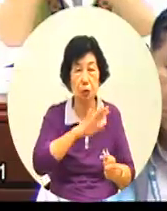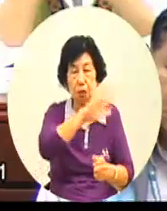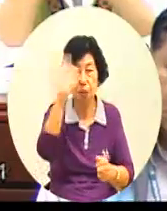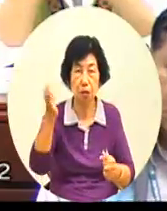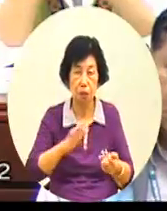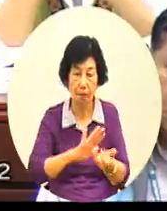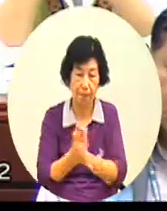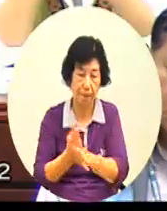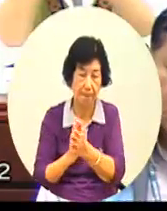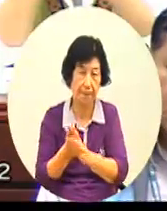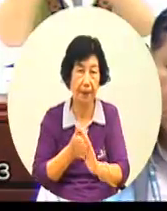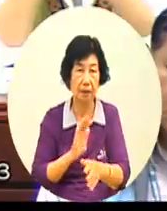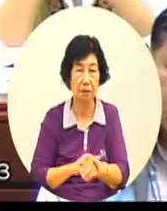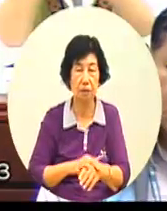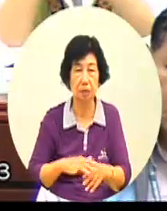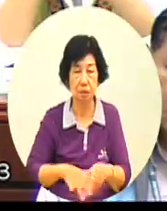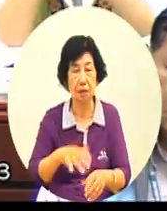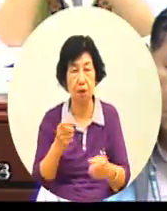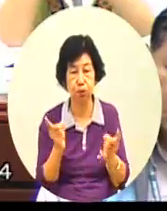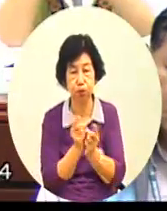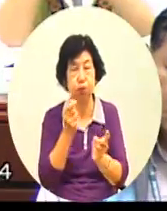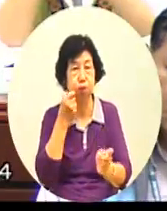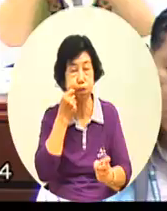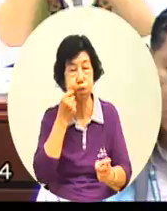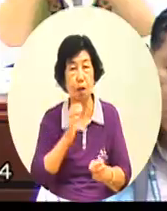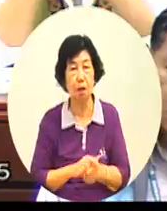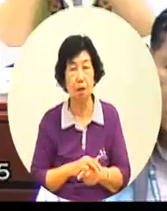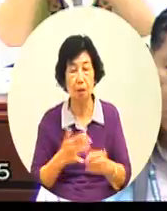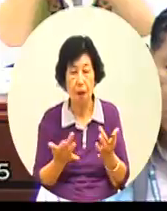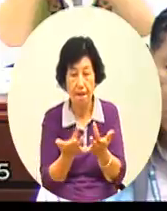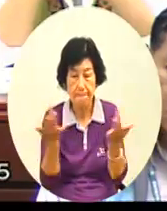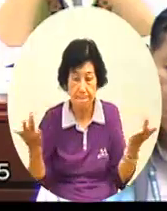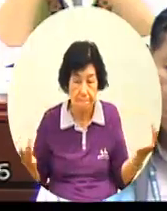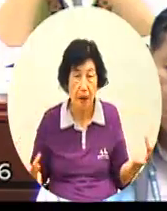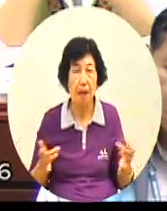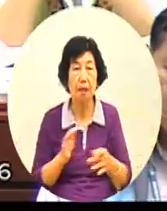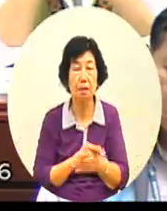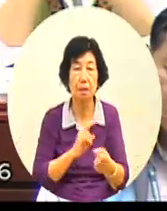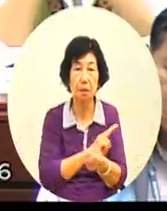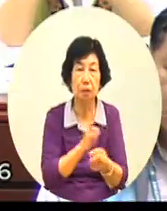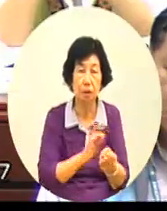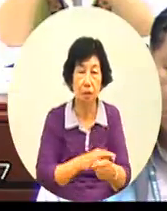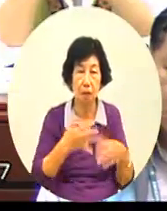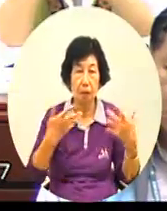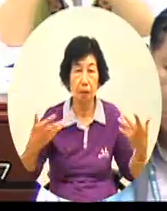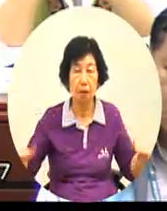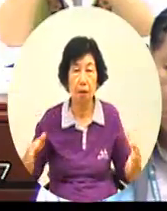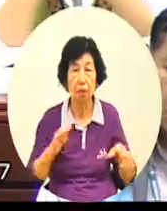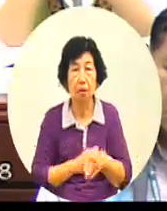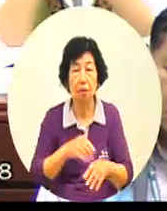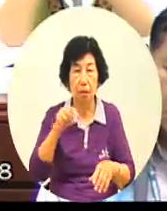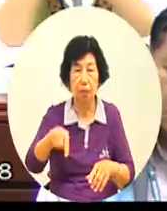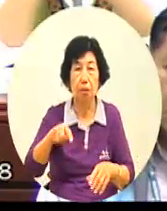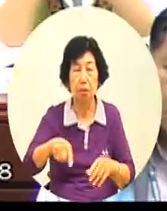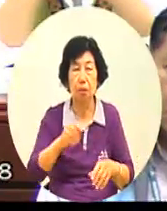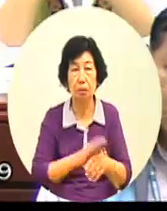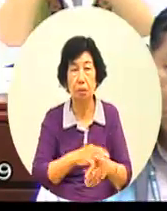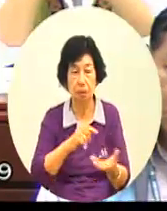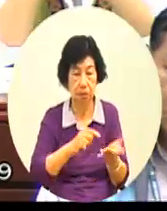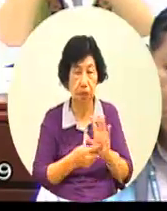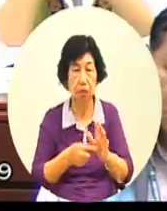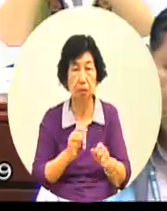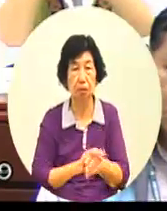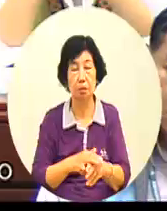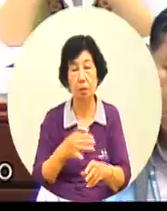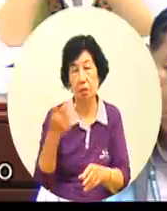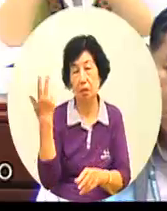的应该是在黑米暨茂林多纳族人黑米文化这个部分去呈现。上周五六我